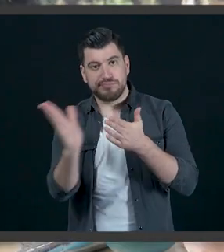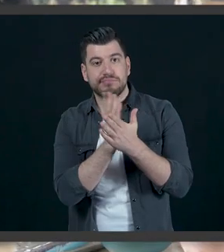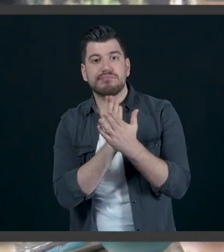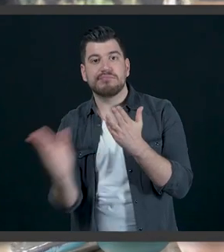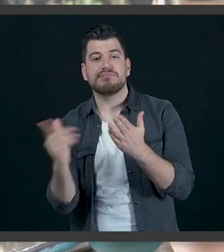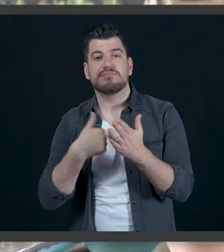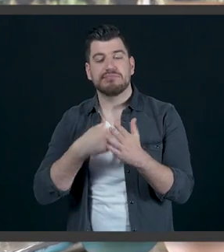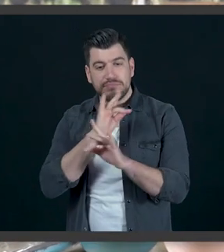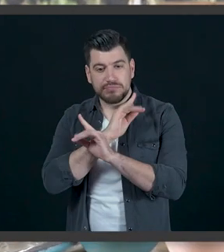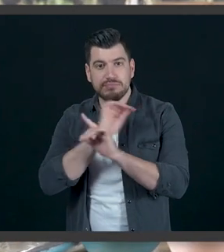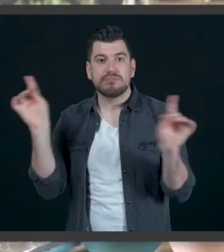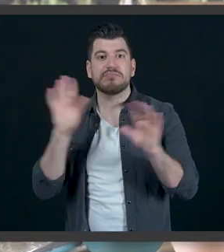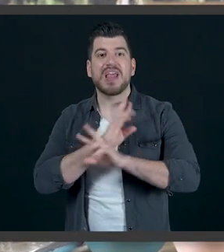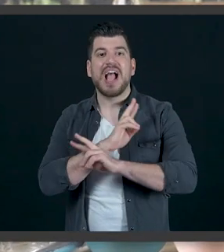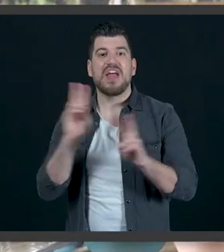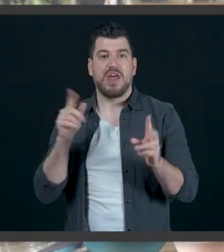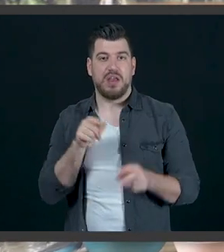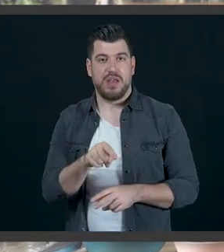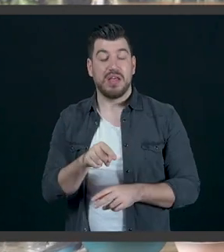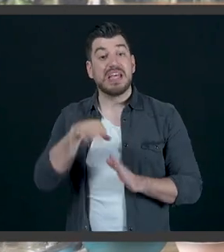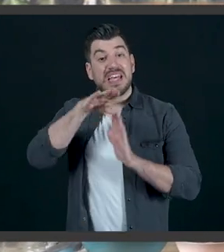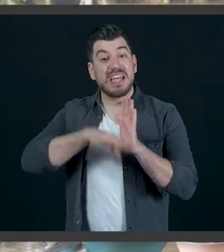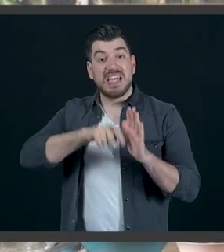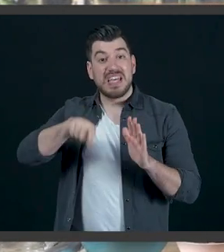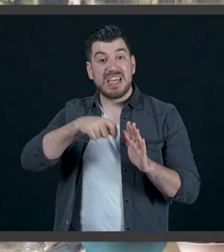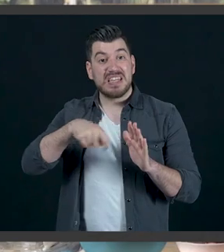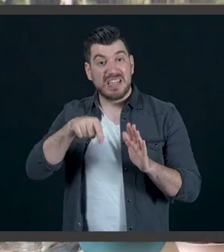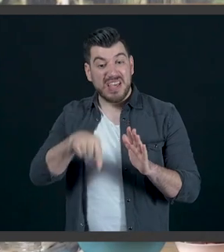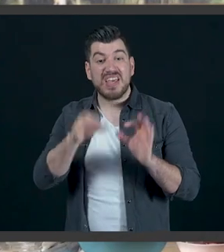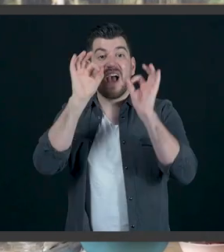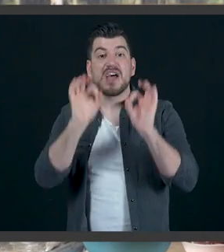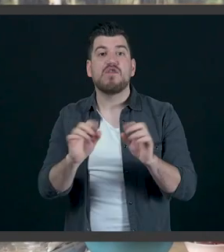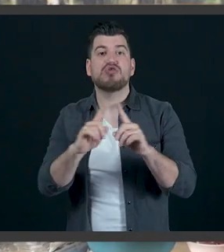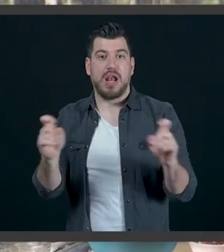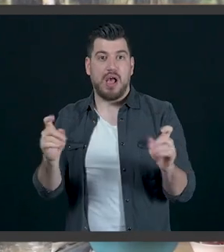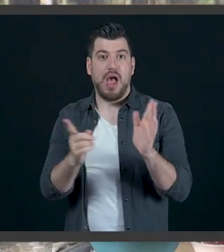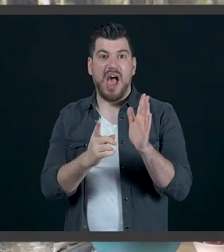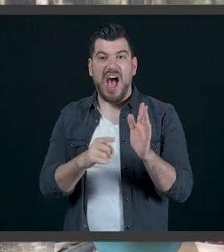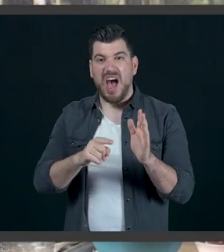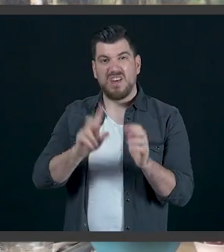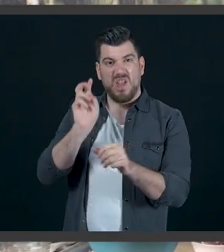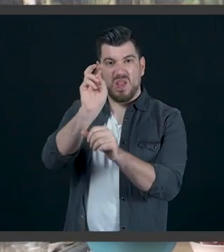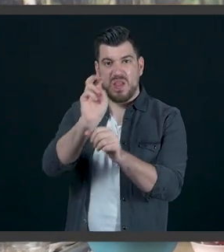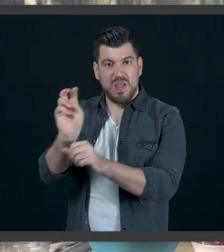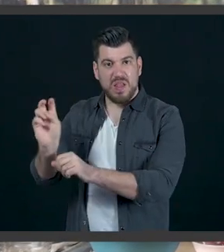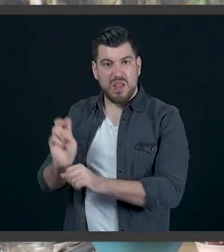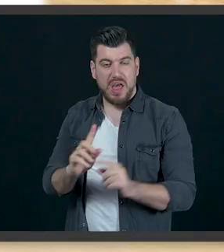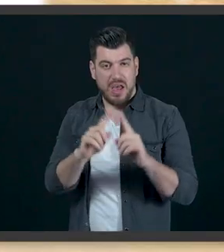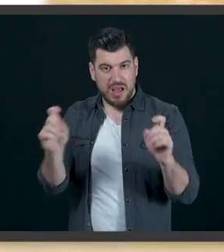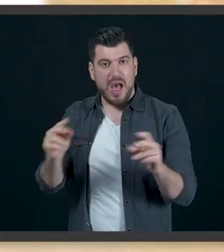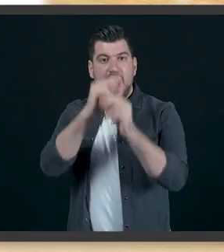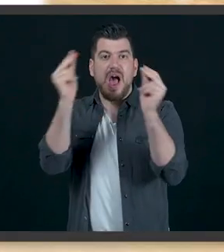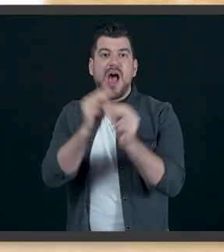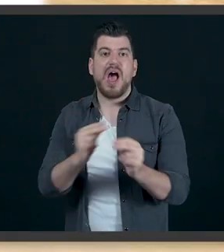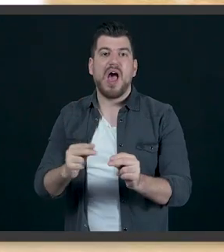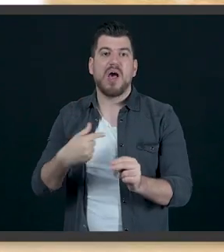αφήσετε καθόλου. Γιατί η συνταγή μας είναι ακριβώς. Αλλιώς, άμα αφήσουμε λίγο σοκολάτα απ' έξω, πρέπει να αφαιρέσουμε οπωσδήποτε αυγά. Πρέπει να